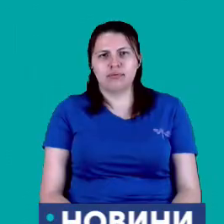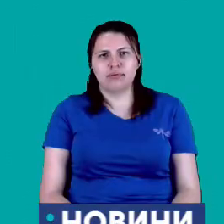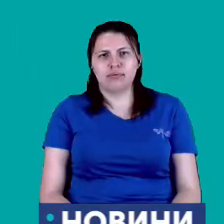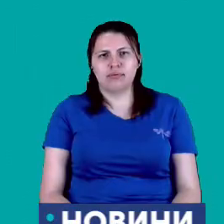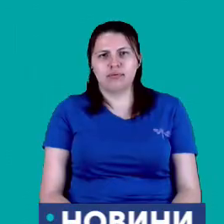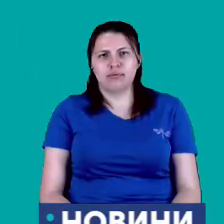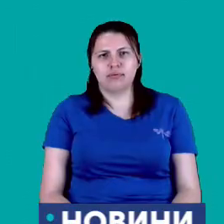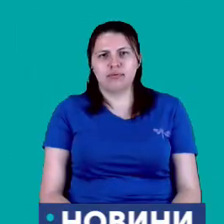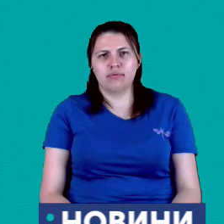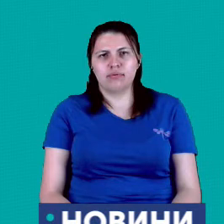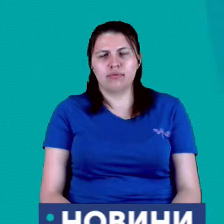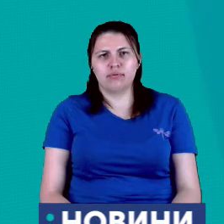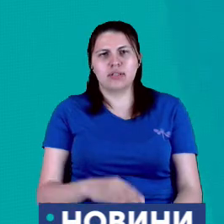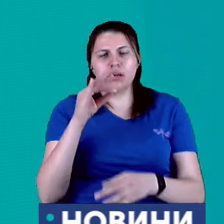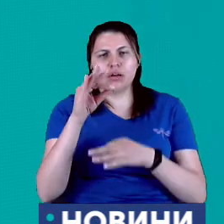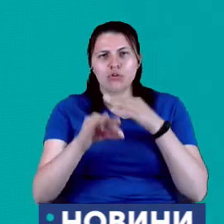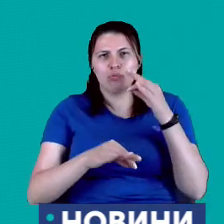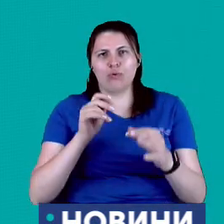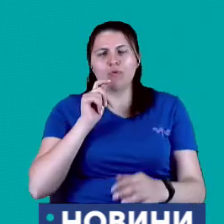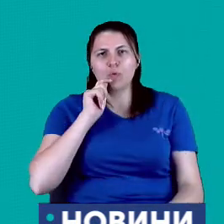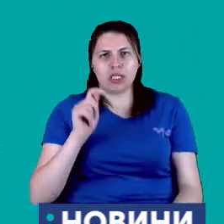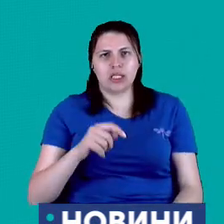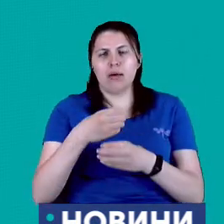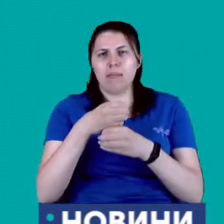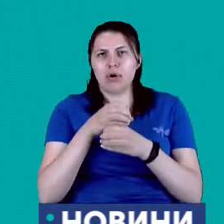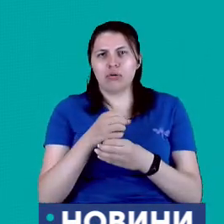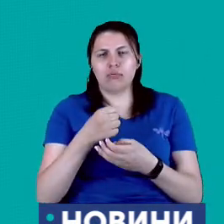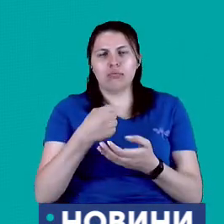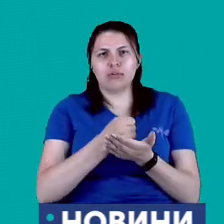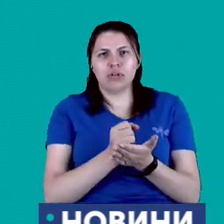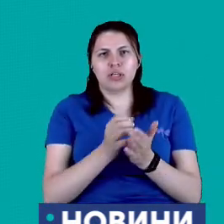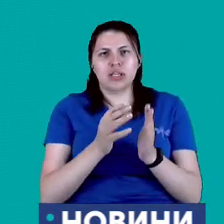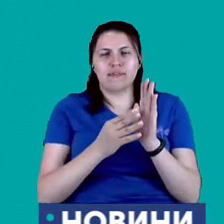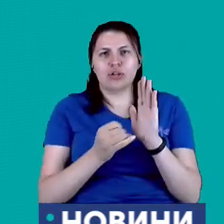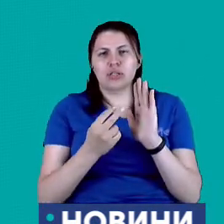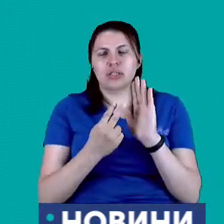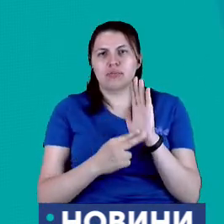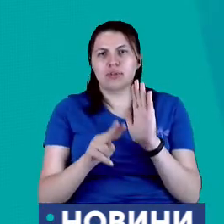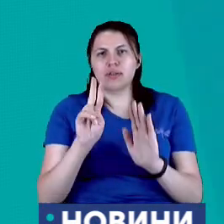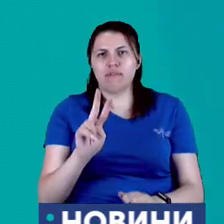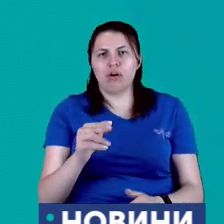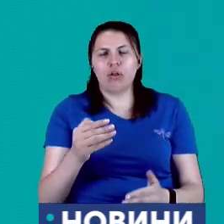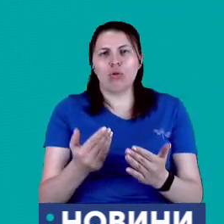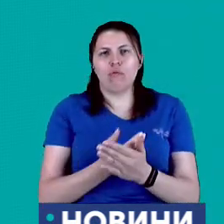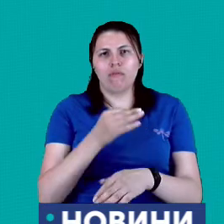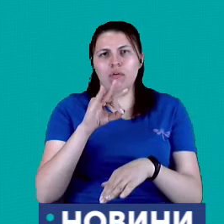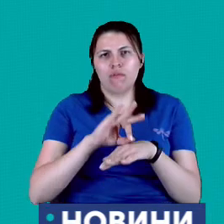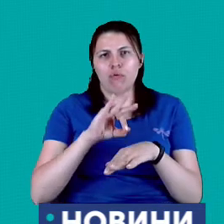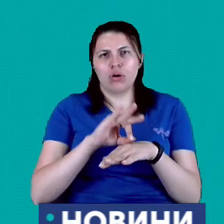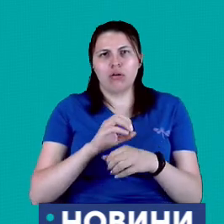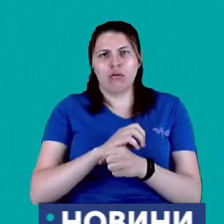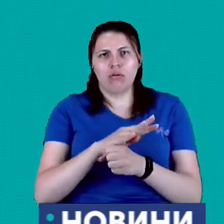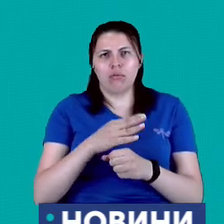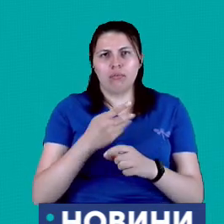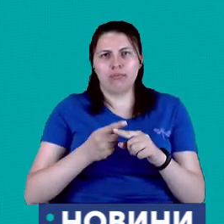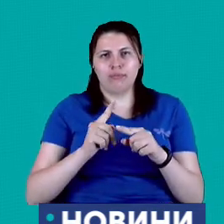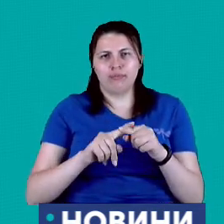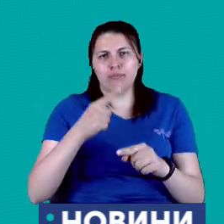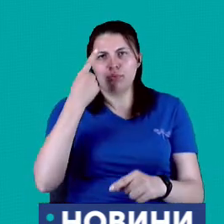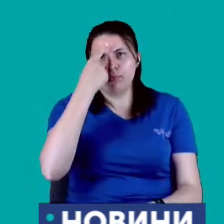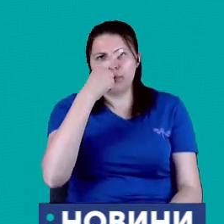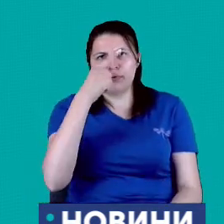За добу в Україні лабораторно підтверджено 972 нових хворих на коронавірус, повідомляє Центр громадського здоров'я.